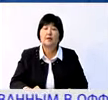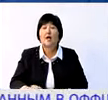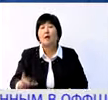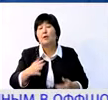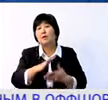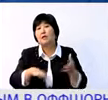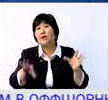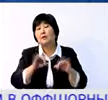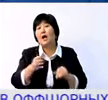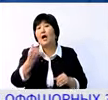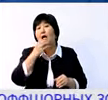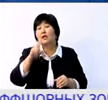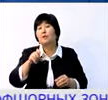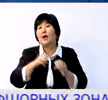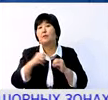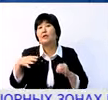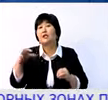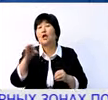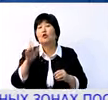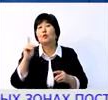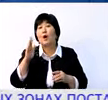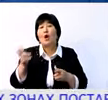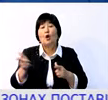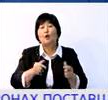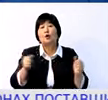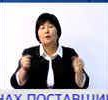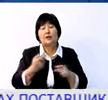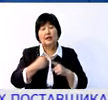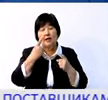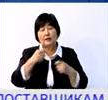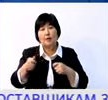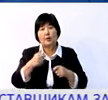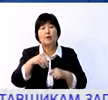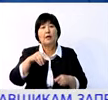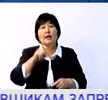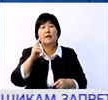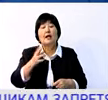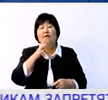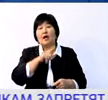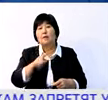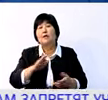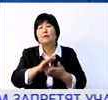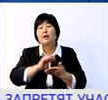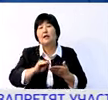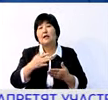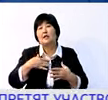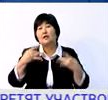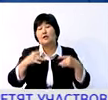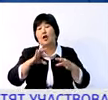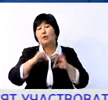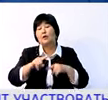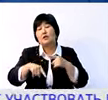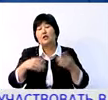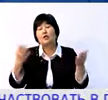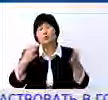Мы продолжаем выпуск. Тепловики к 15 октября будут готовы к зиме. Об этом сообщило руководство ТЭЦ во время пресс-тура для нашего телеканала. Подробнее в